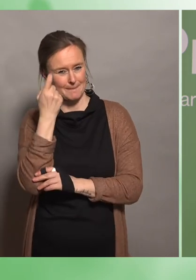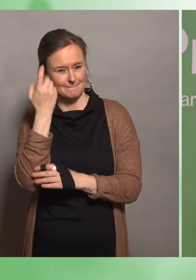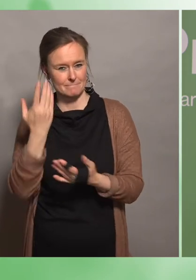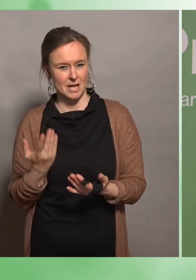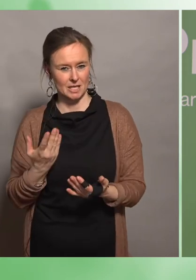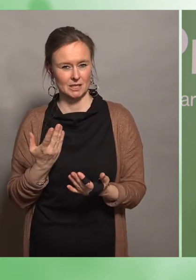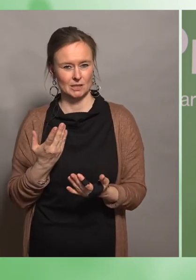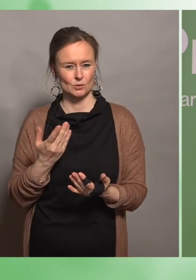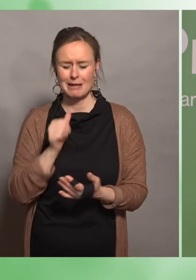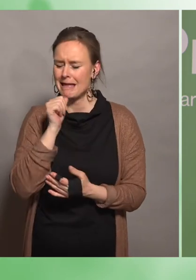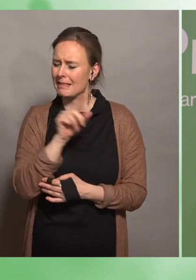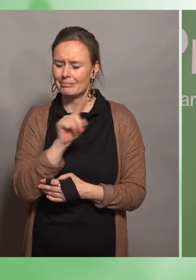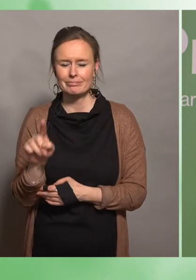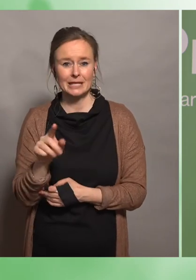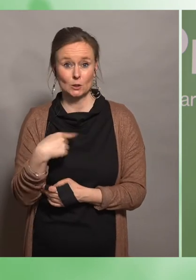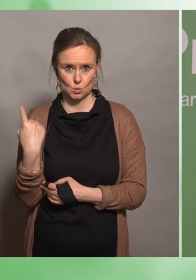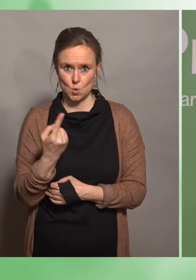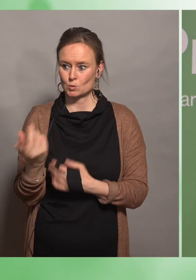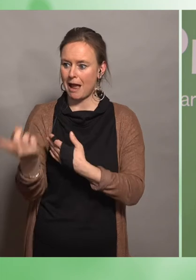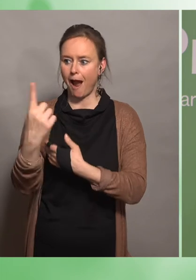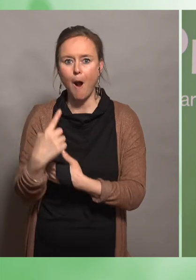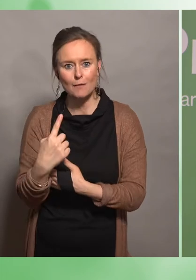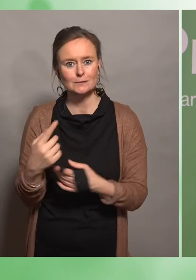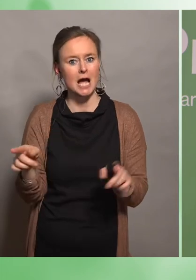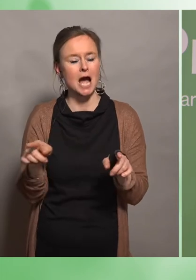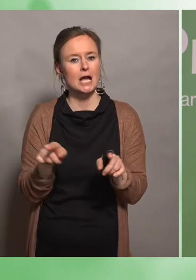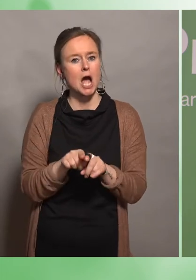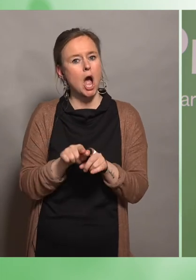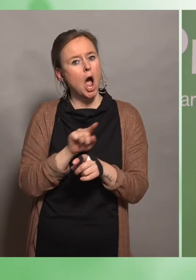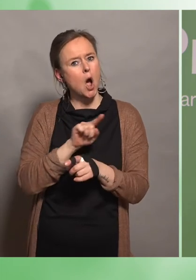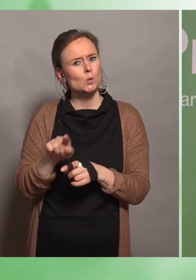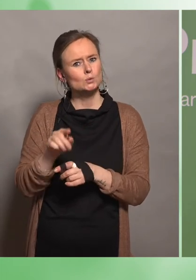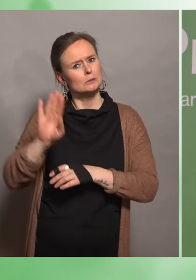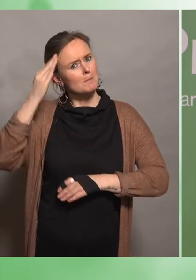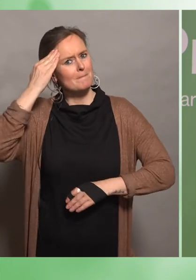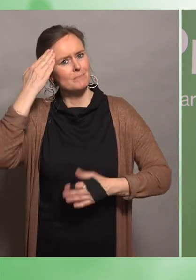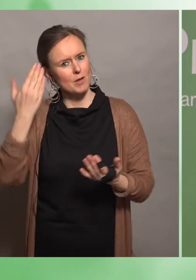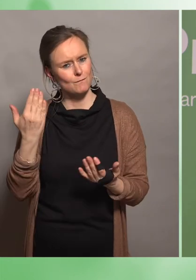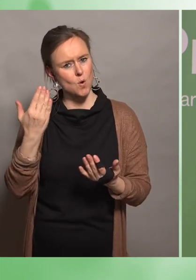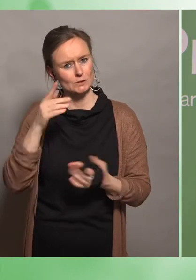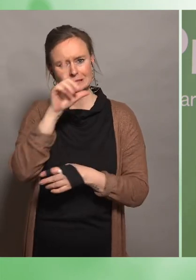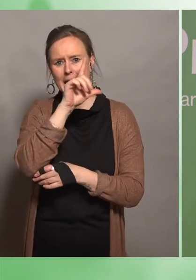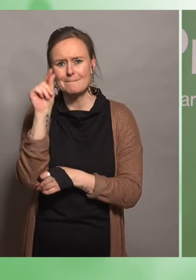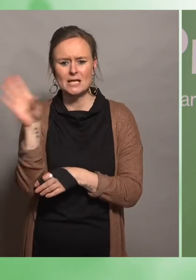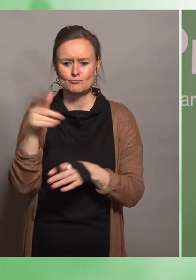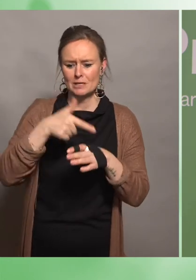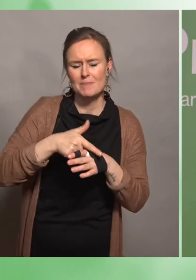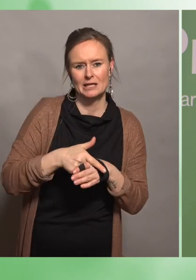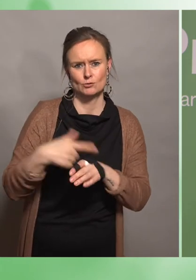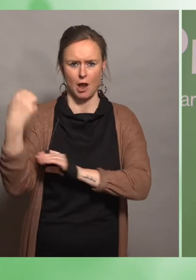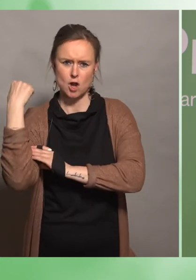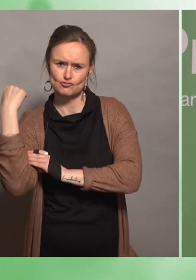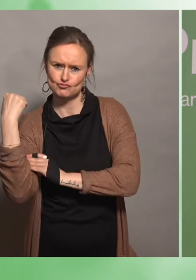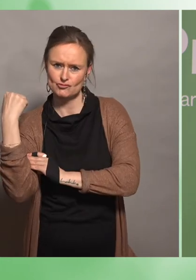nicht nur unser Auftrag, sondern das ist wirklich unsere Überzeugung. Menschen mit Behinderungen haben Stärken und Potenziale, wie alle